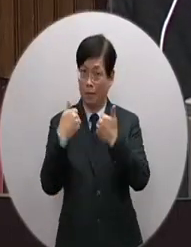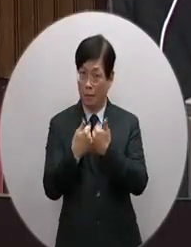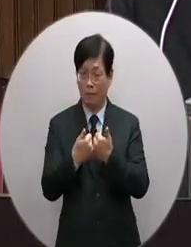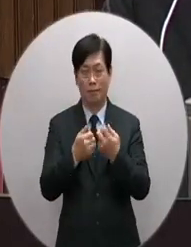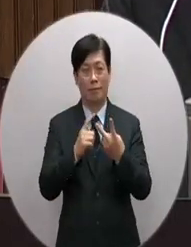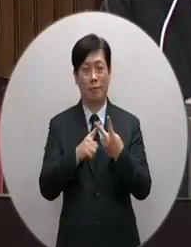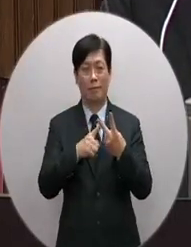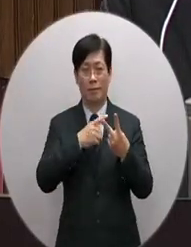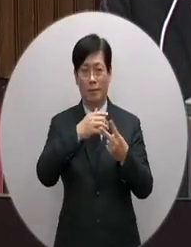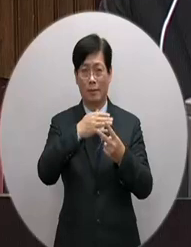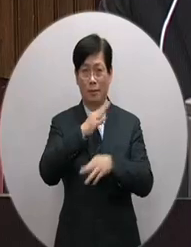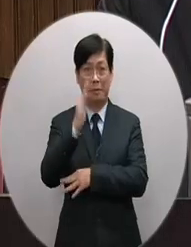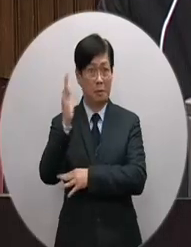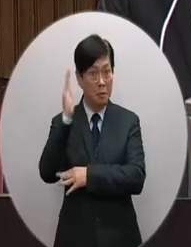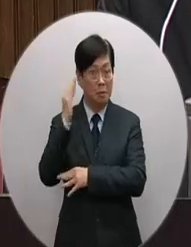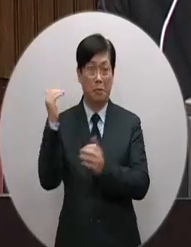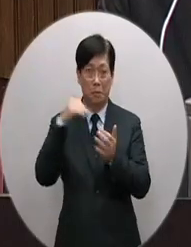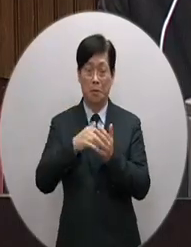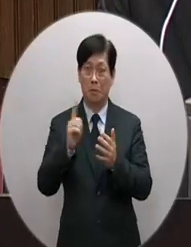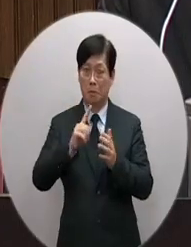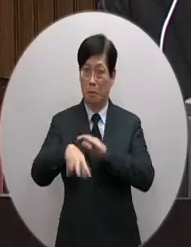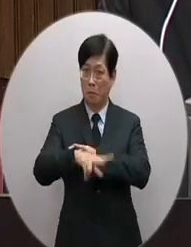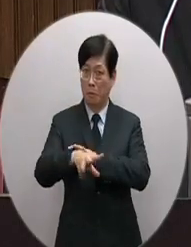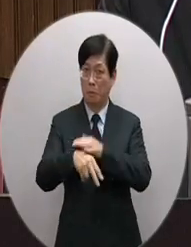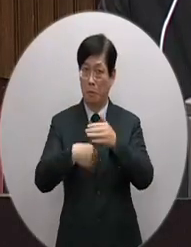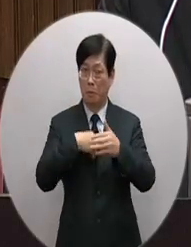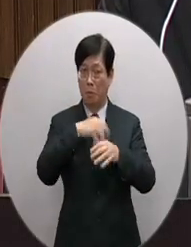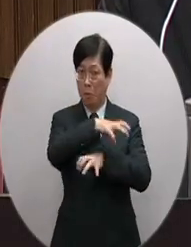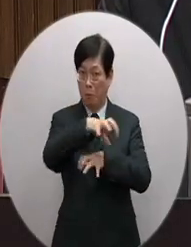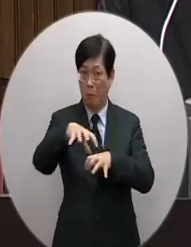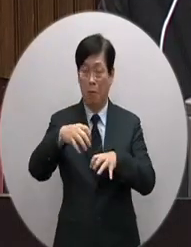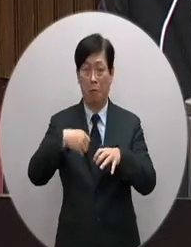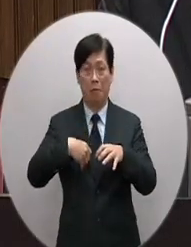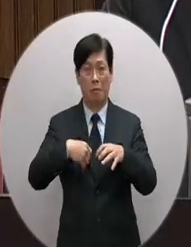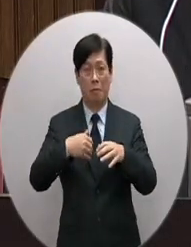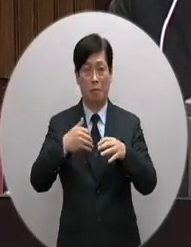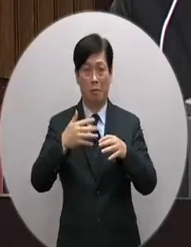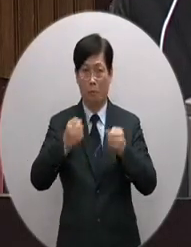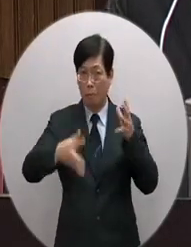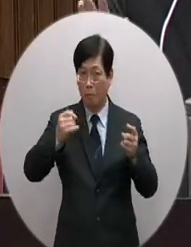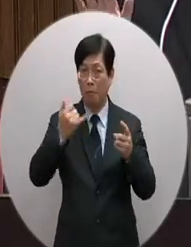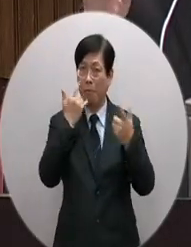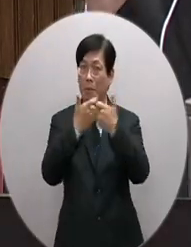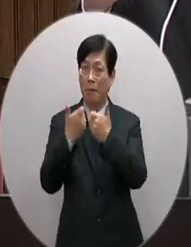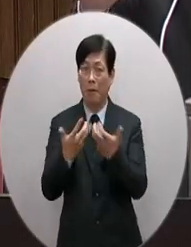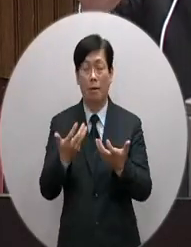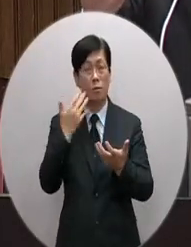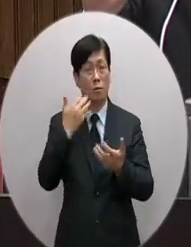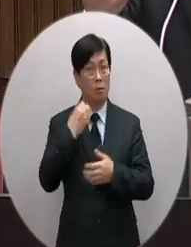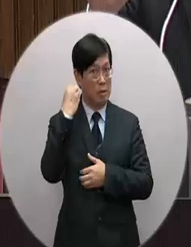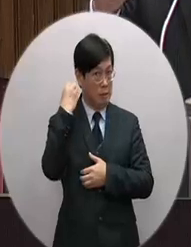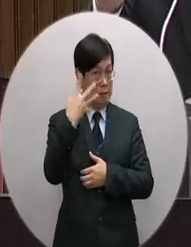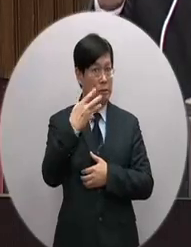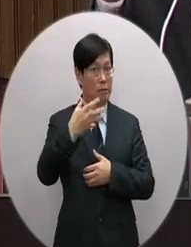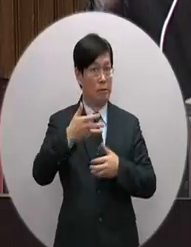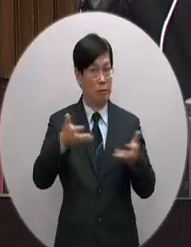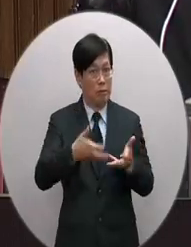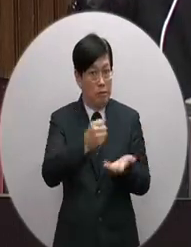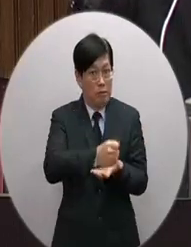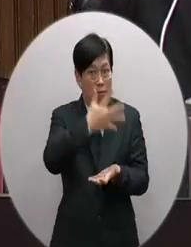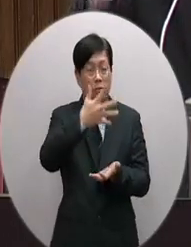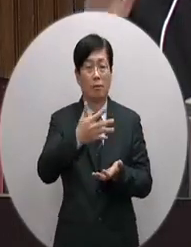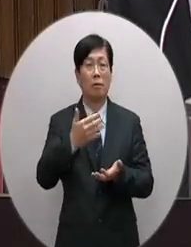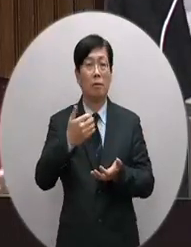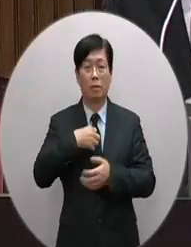省政府到底有怎么样有多少的空间，有多少资源。 那另外如果要新辟的话，那需